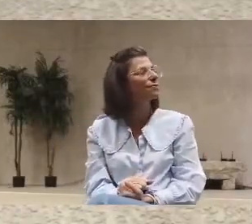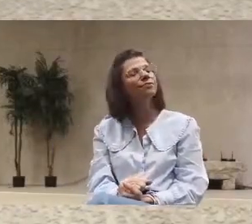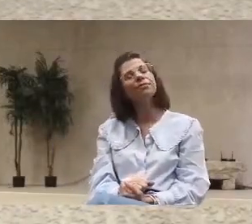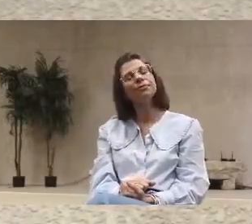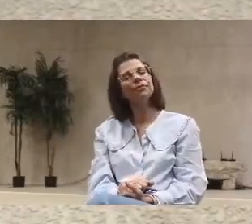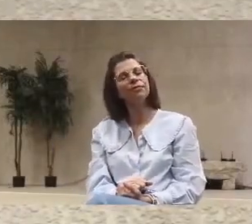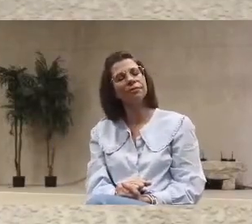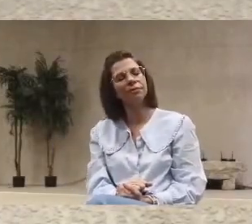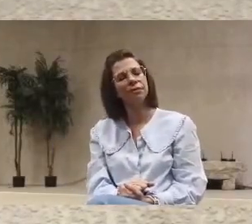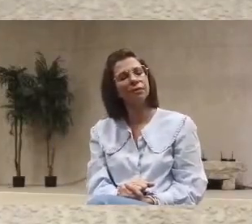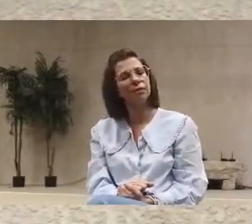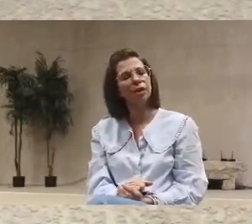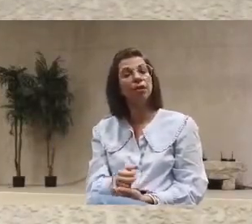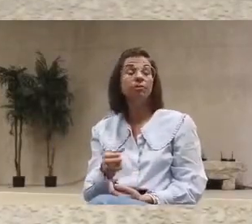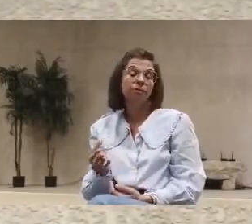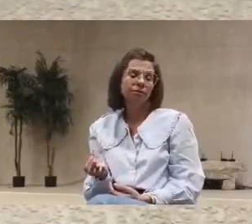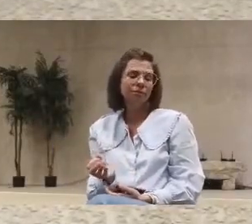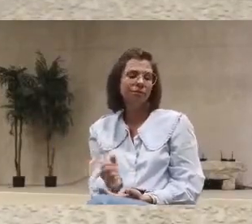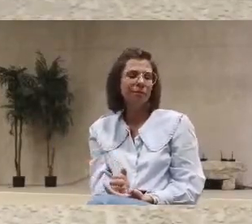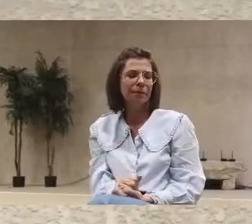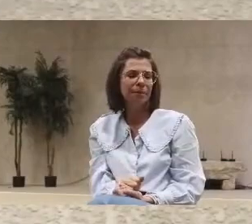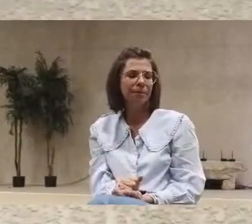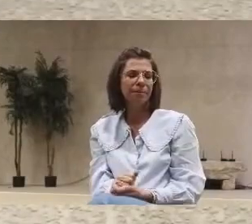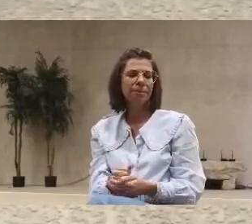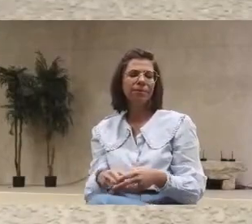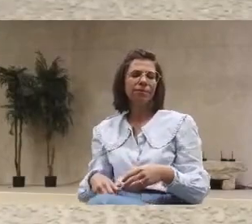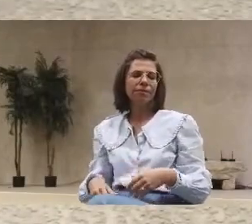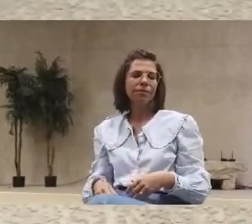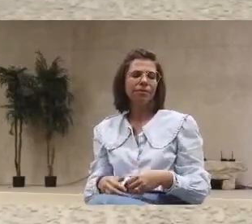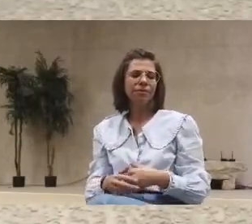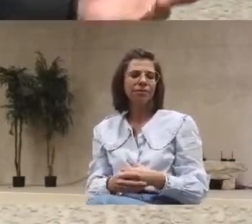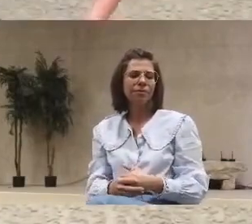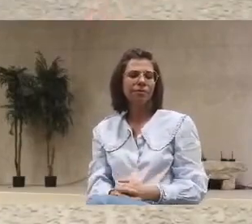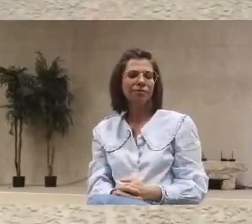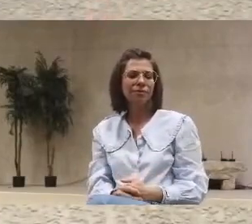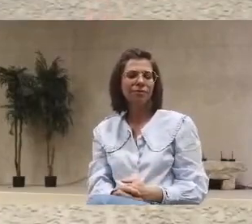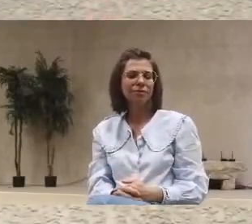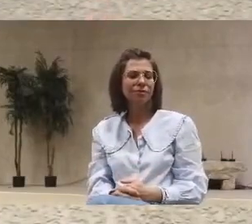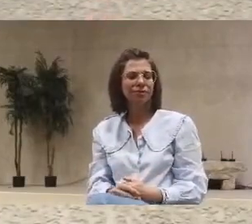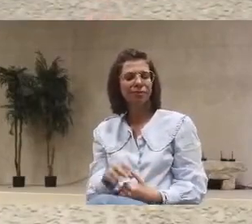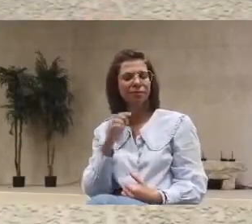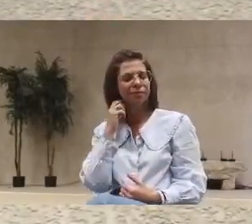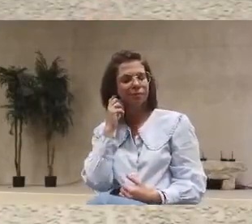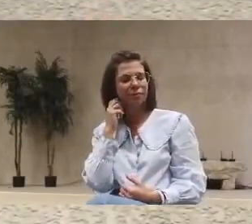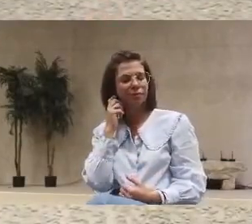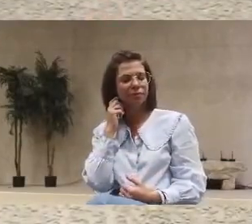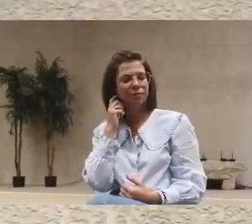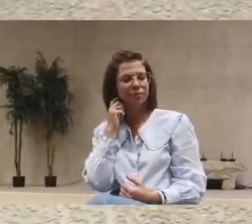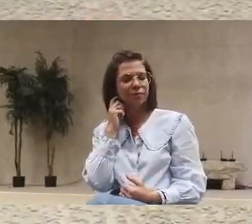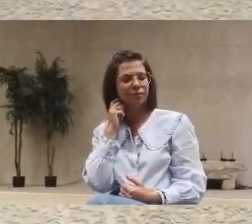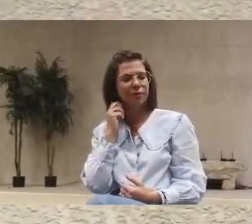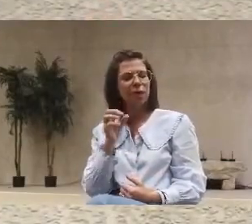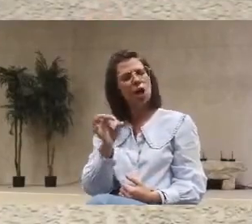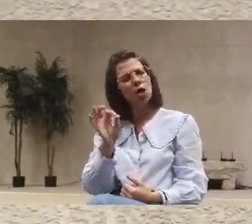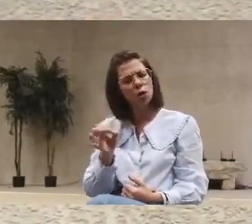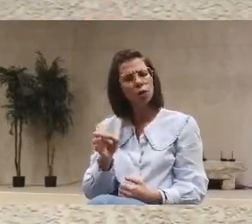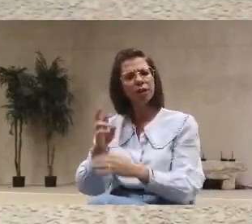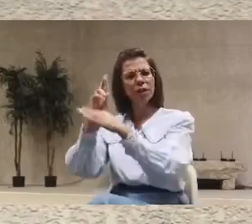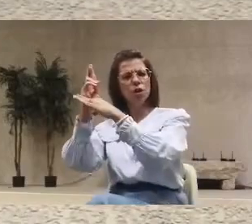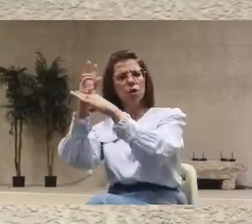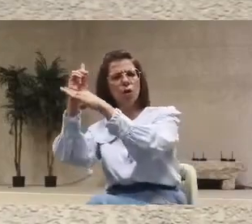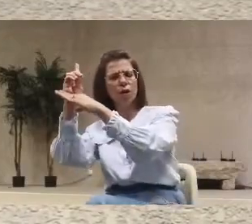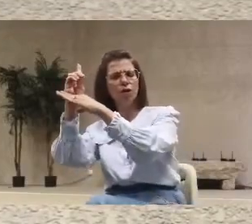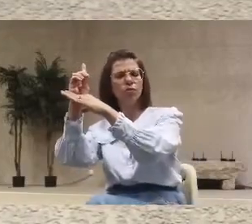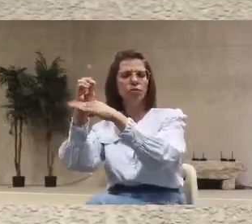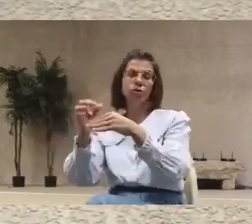la justice, la paix, la joie par le Saint-Esprit, c'est un royaume, c'est un principe spirituel. C'est sûr. Mais j